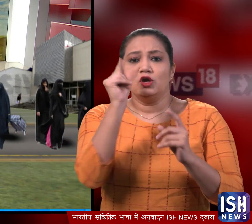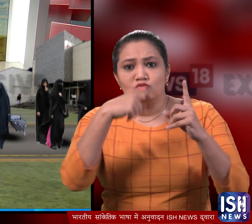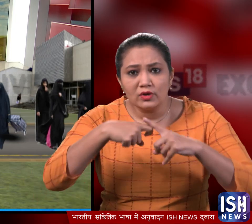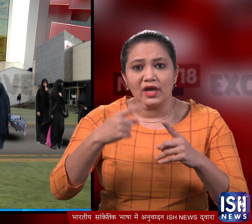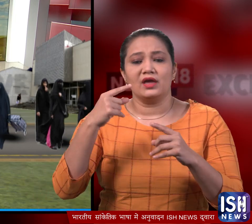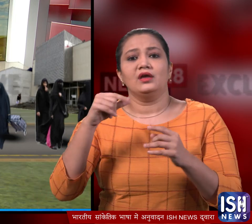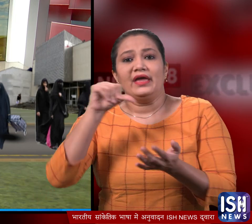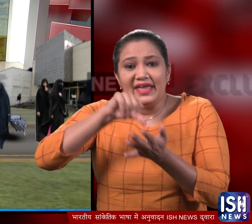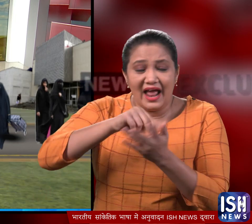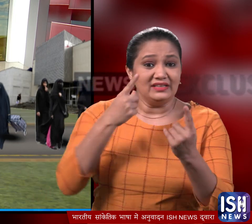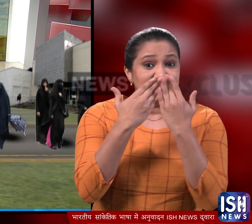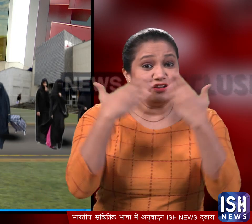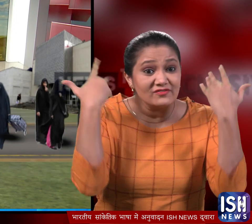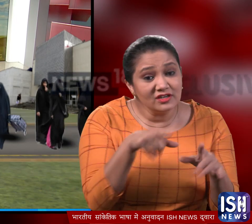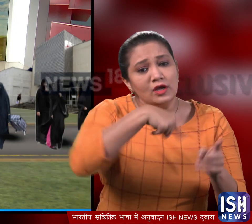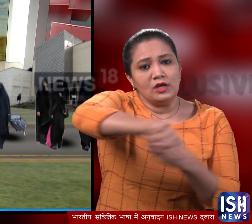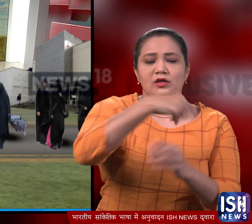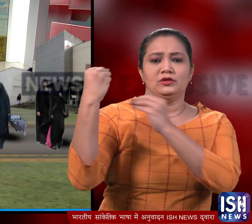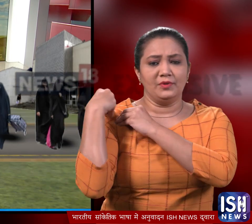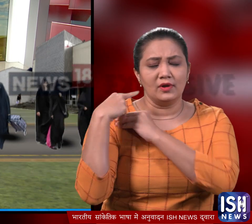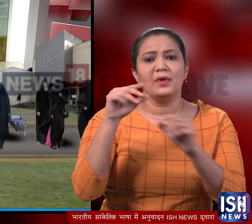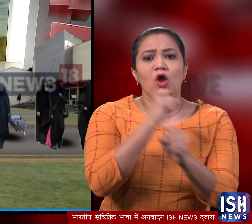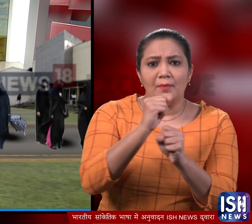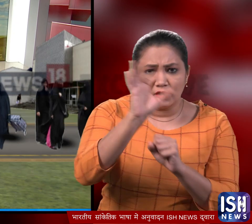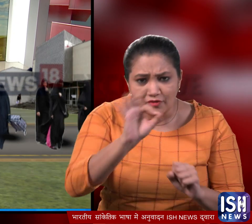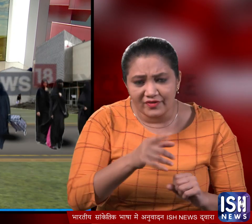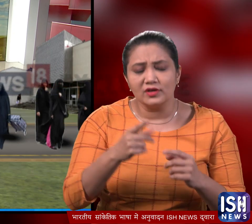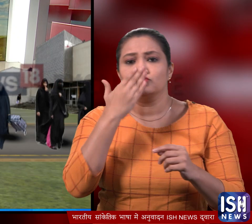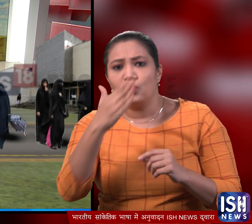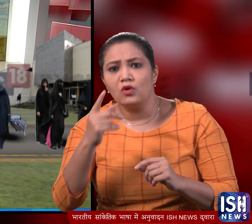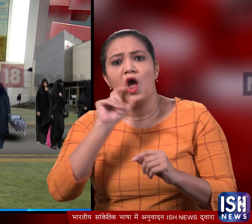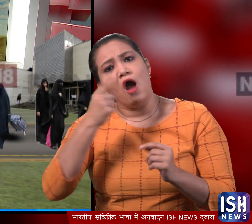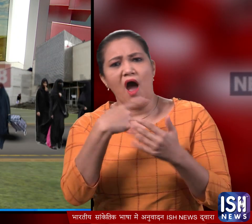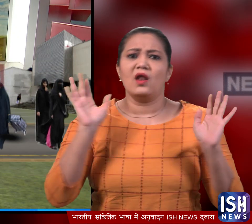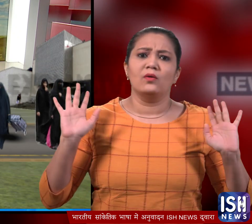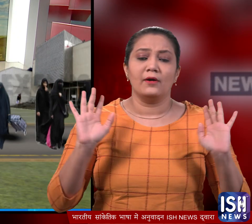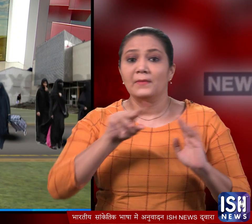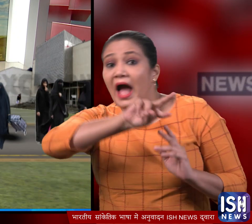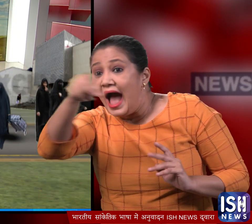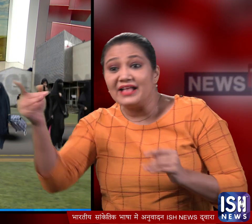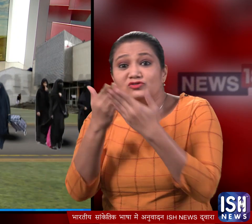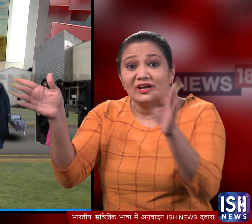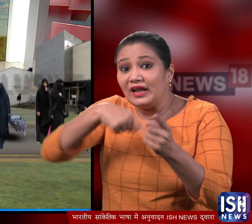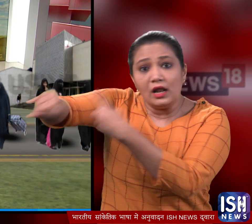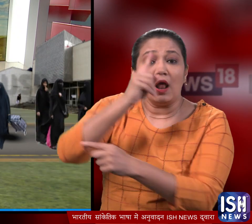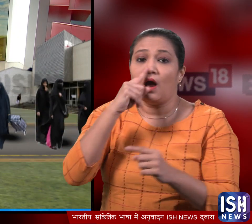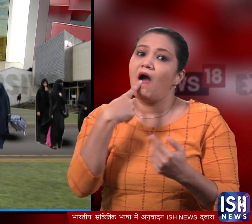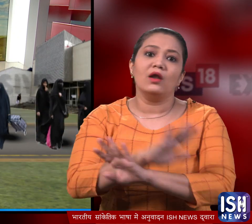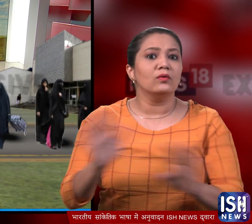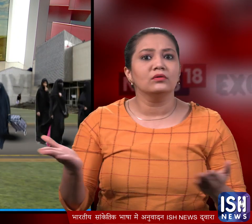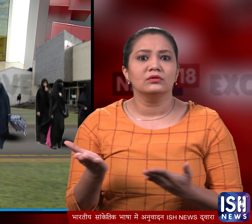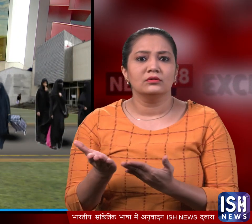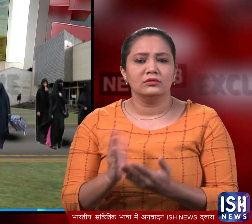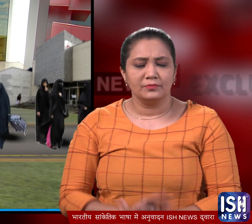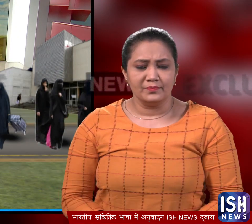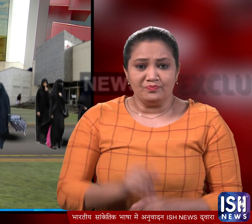या ईरान में हुई। यही नहीं, इनको सरकारी दफ्तर, स्कूल और कॉलेज जाने की छूट होगी, जबकि दूसरी महिलाओं को इसकी इजाजत नहीं है। बताया